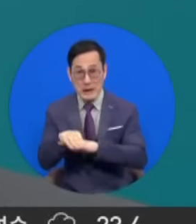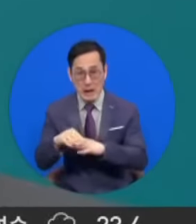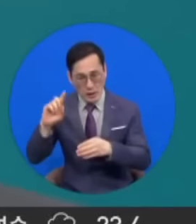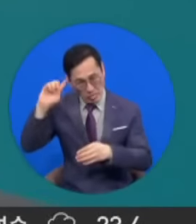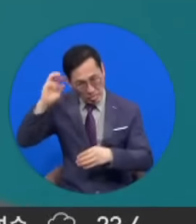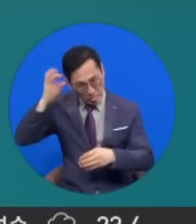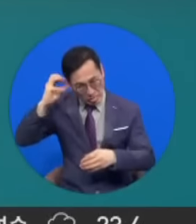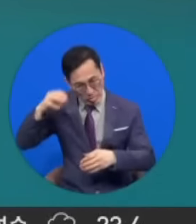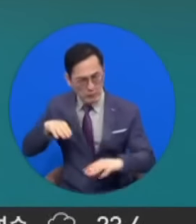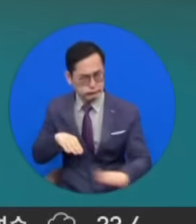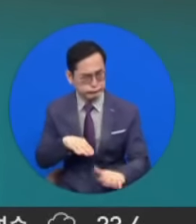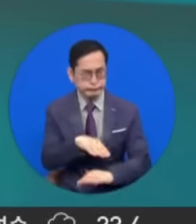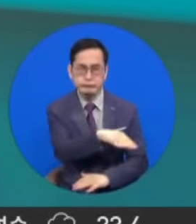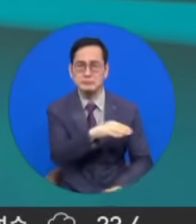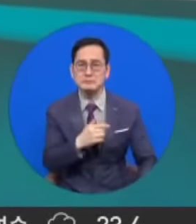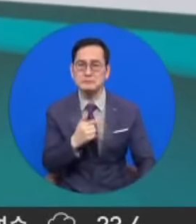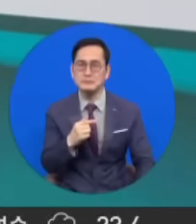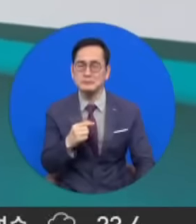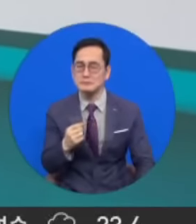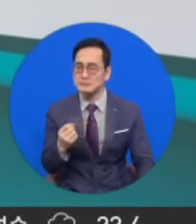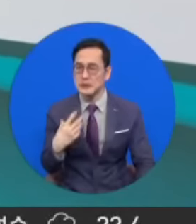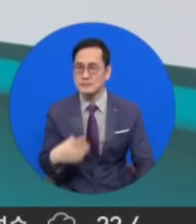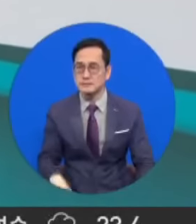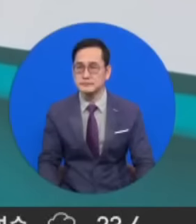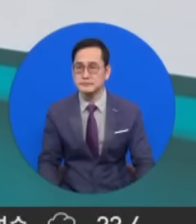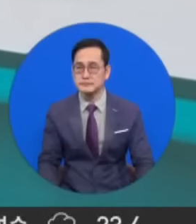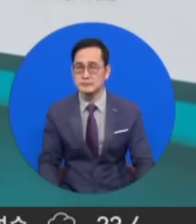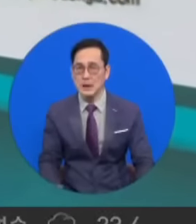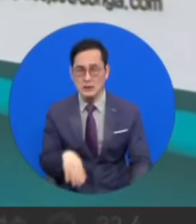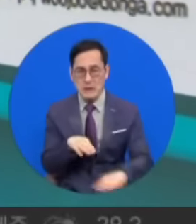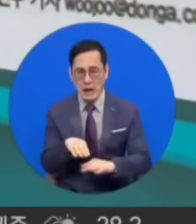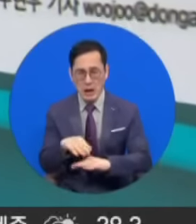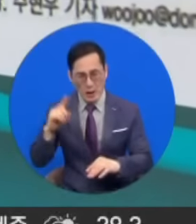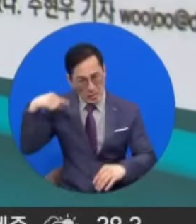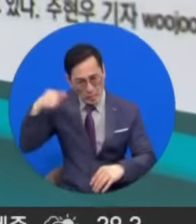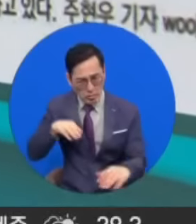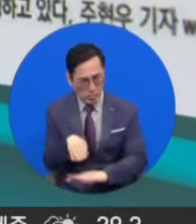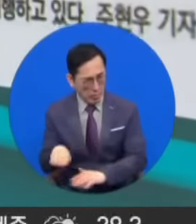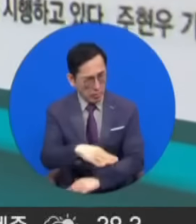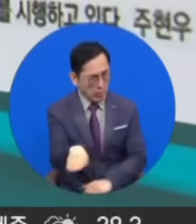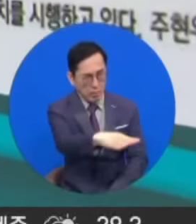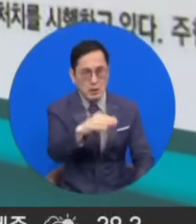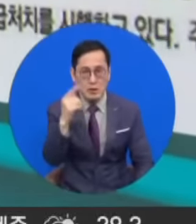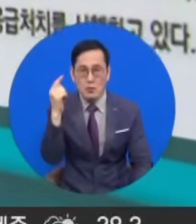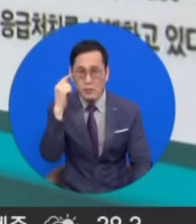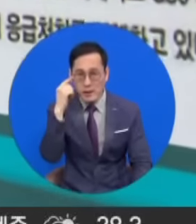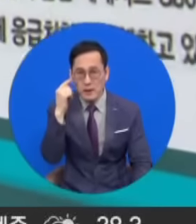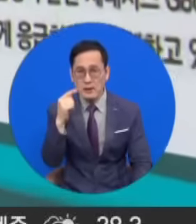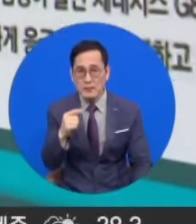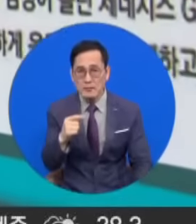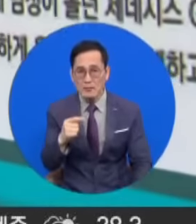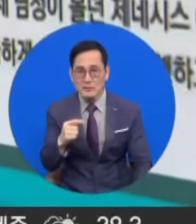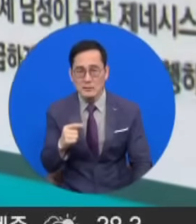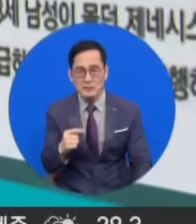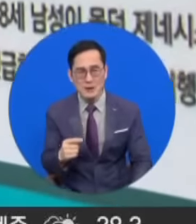잠시 후에 취재기자 연결해서 도대체 이 차량은 왜 중앙선을 넘어 인도로 돌진한 건지, 안타깝게